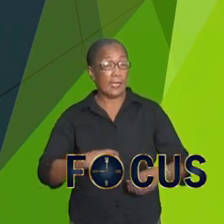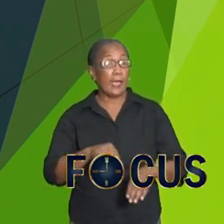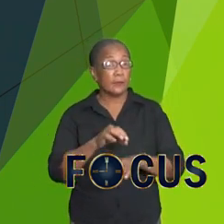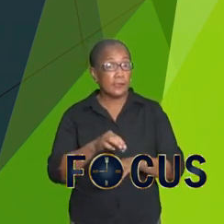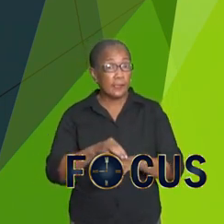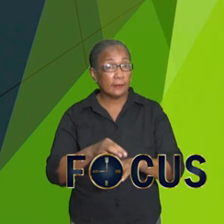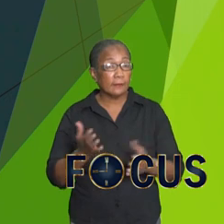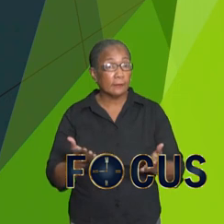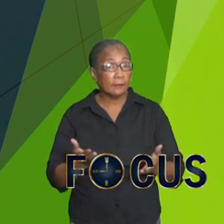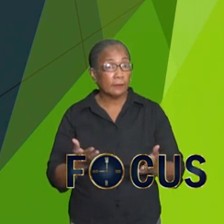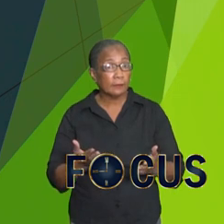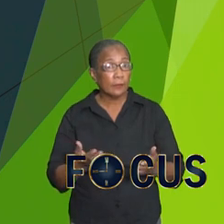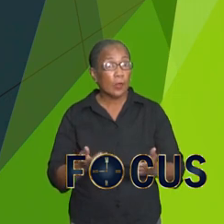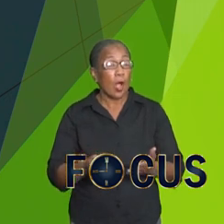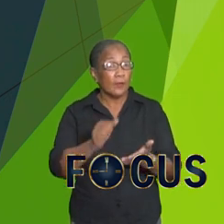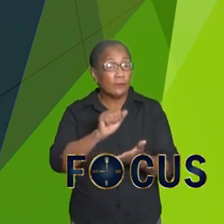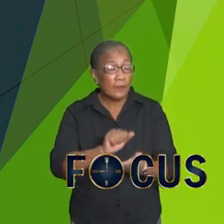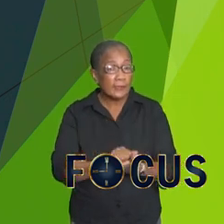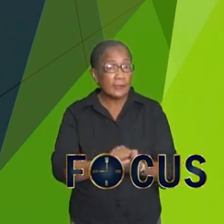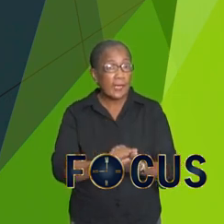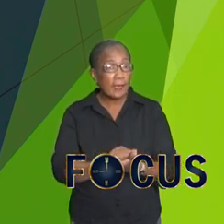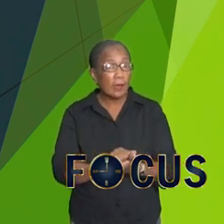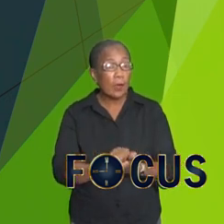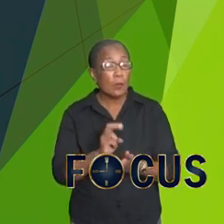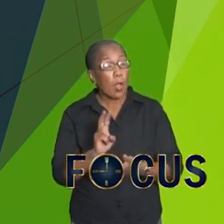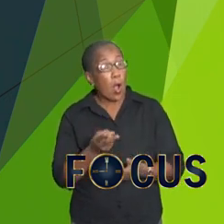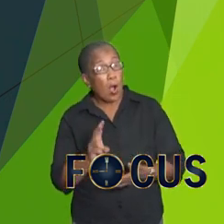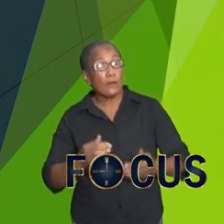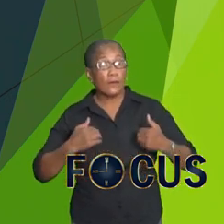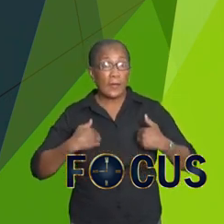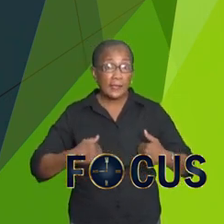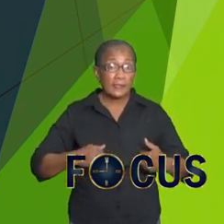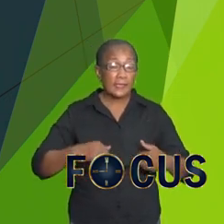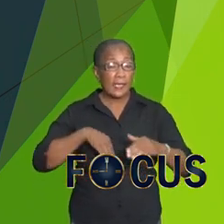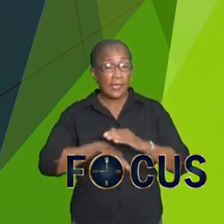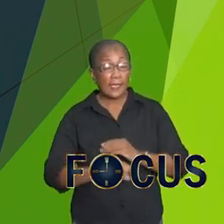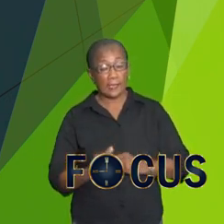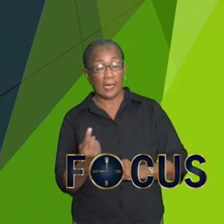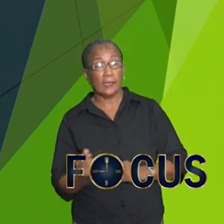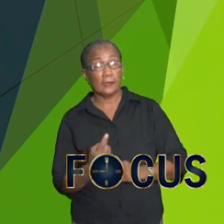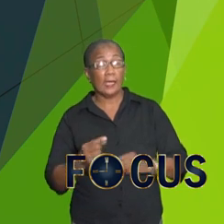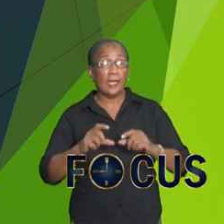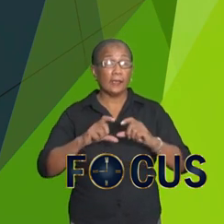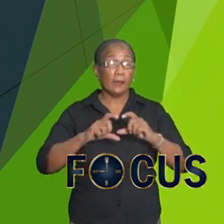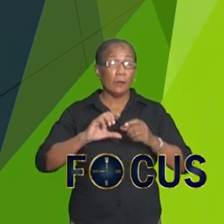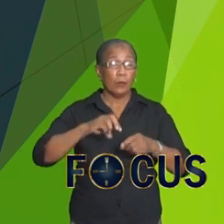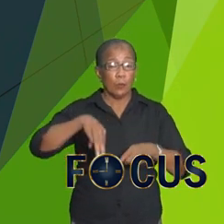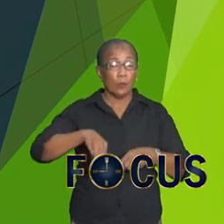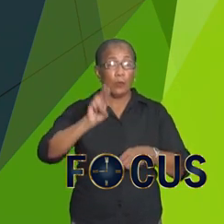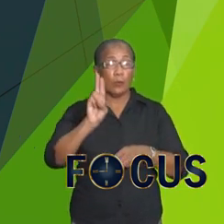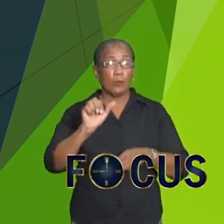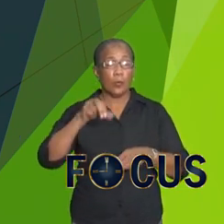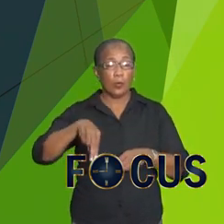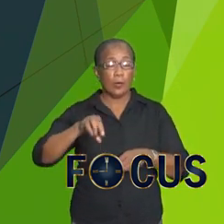vroeg vaststellen, opsporen, isoleren van mensen. Quarantaine, mohana, et cetera. Dat zijn